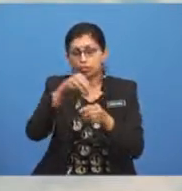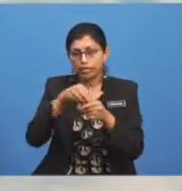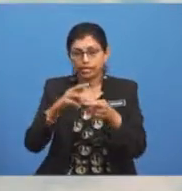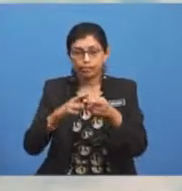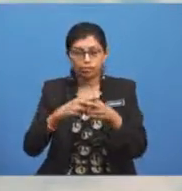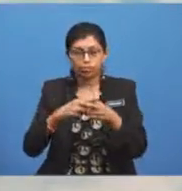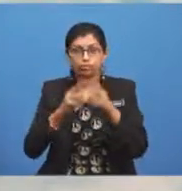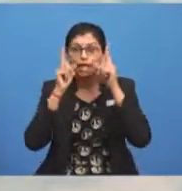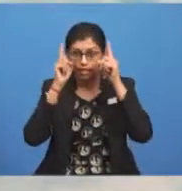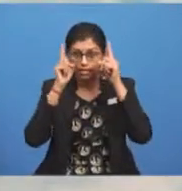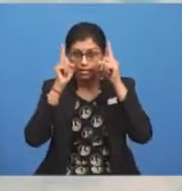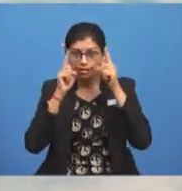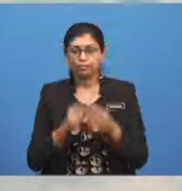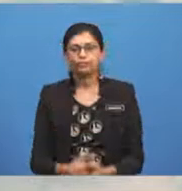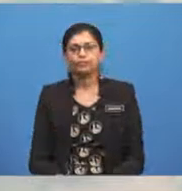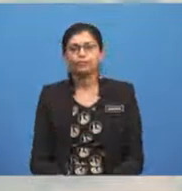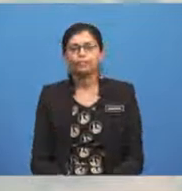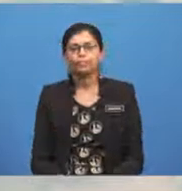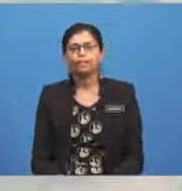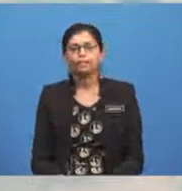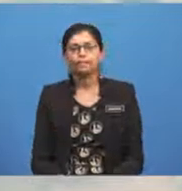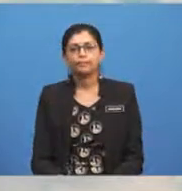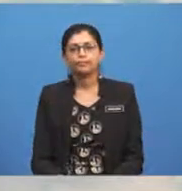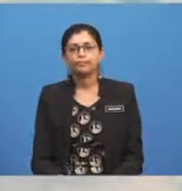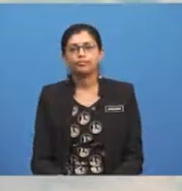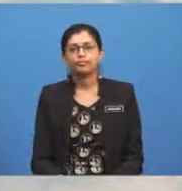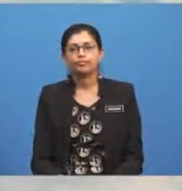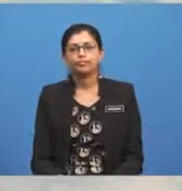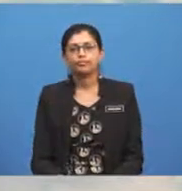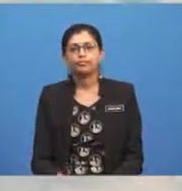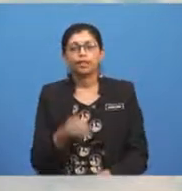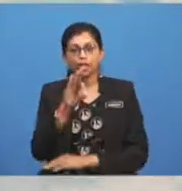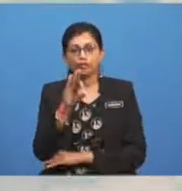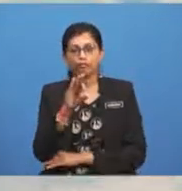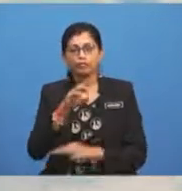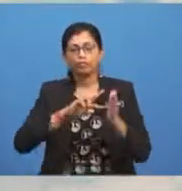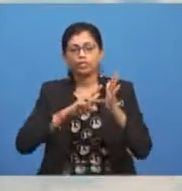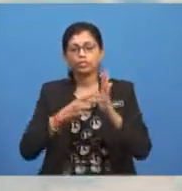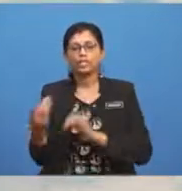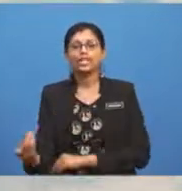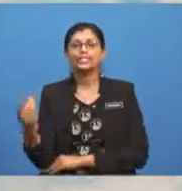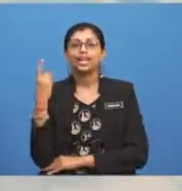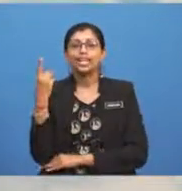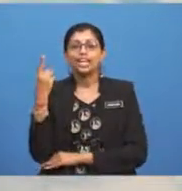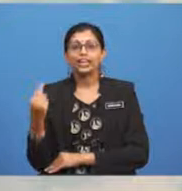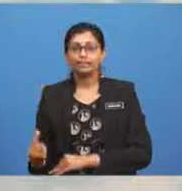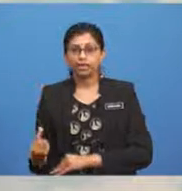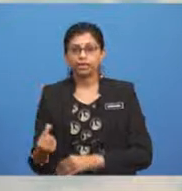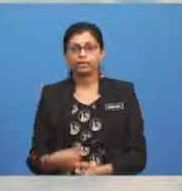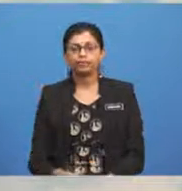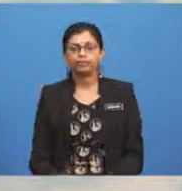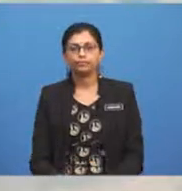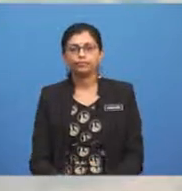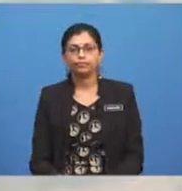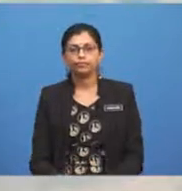cikgu nyatakan tadi. Ya, F. F adalah daya graviti.